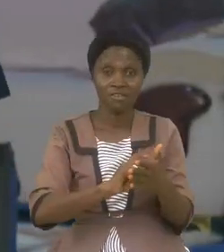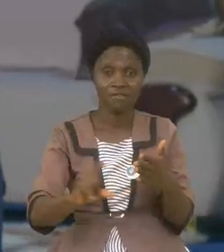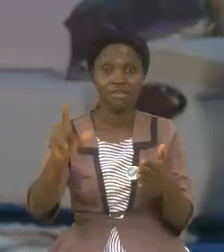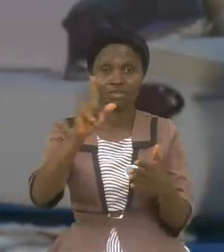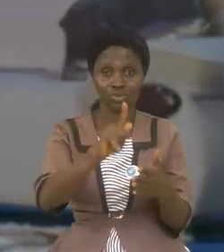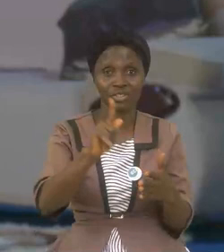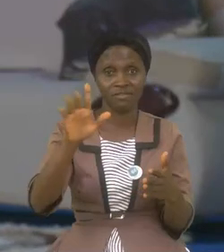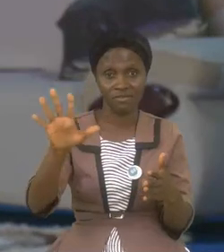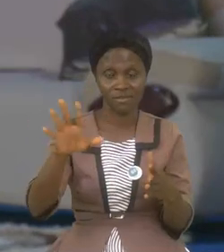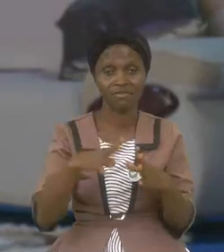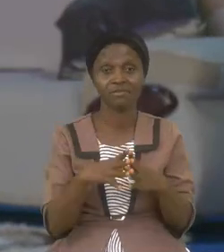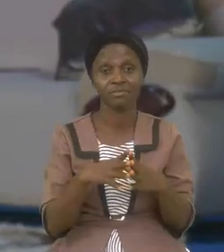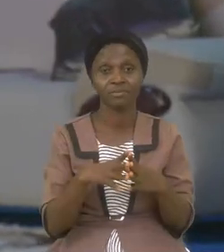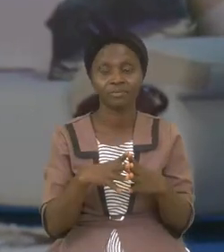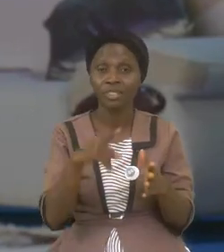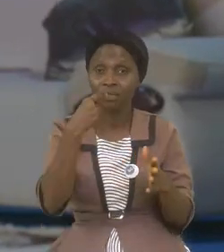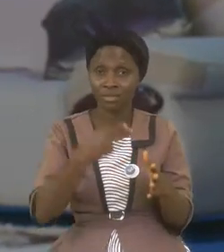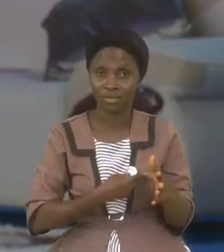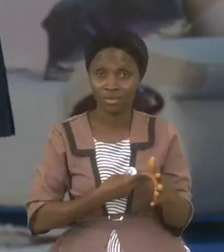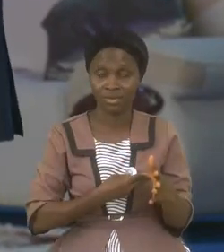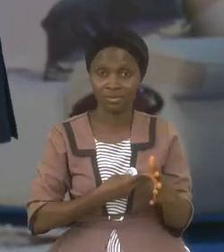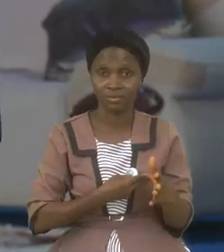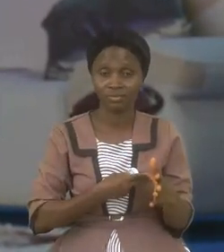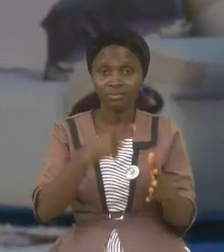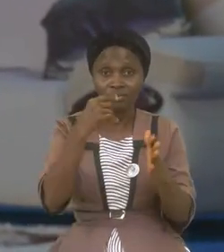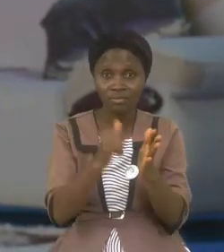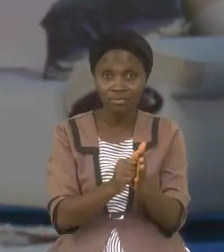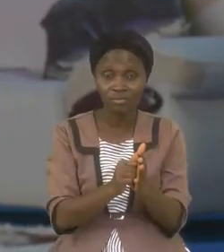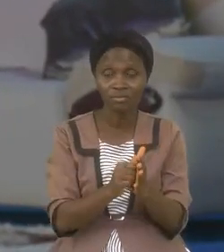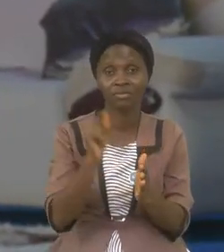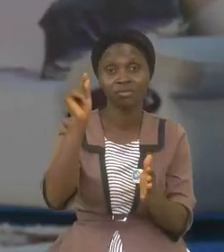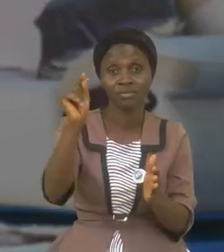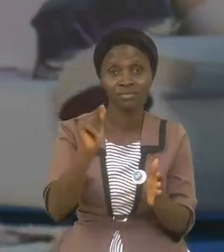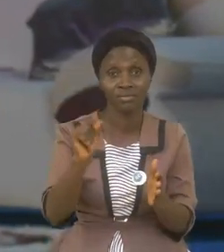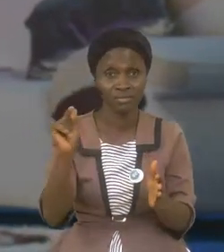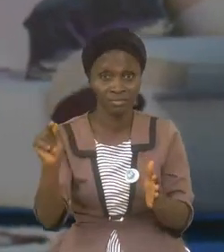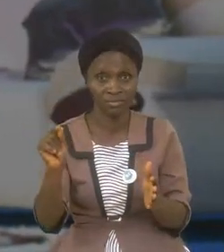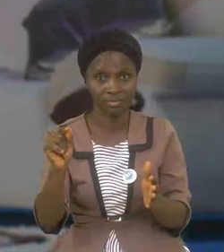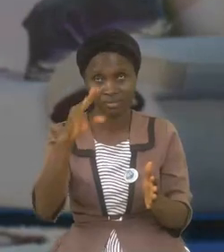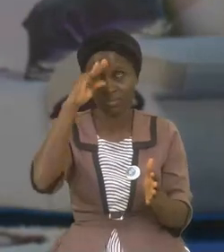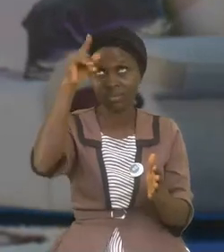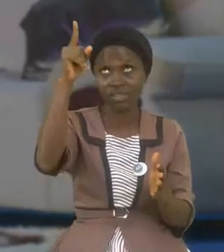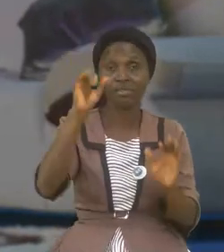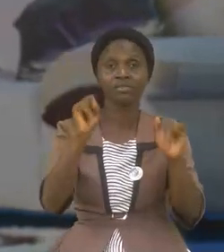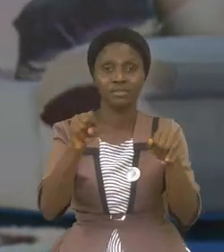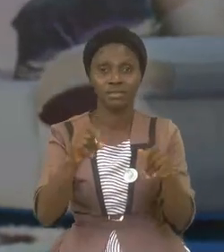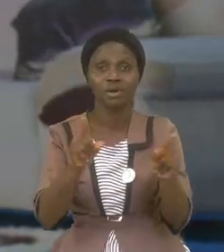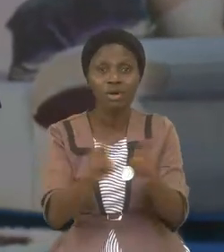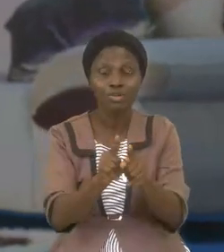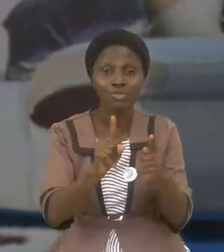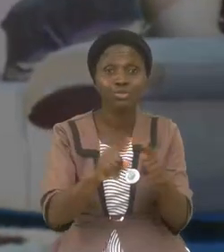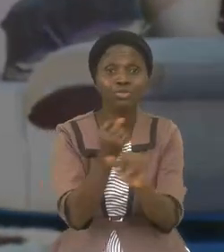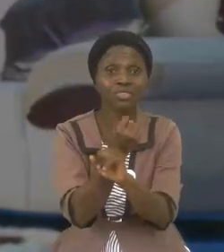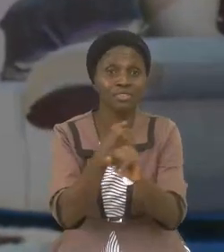Hébreux, chapitre 7, Hébreux 7, 25, qui nous dit, c'est